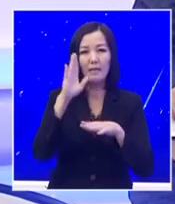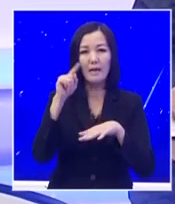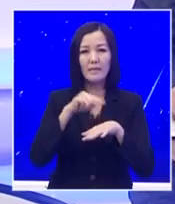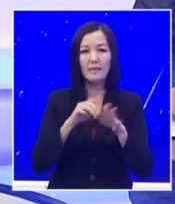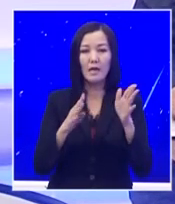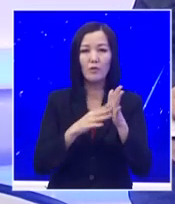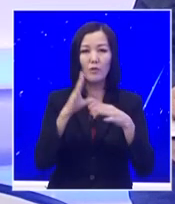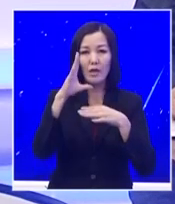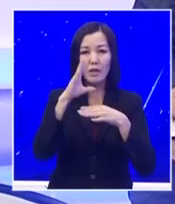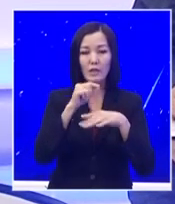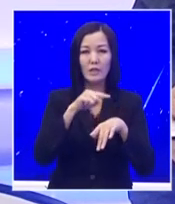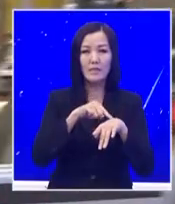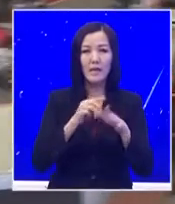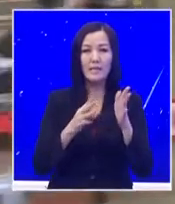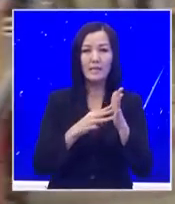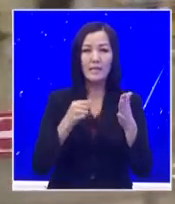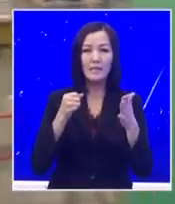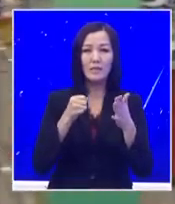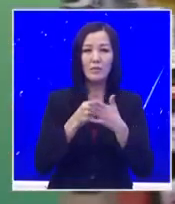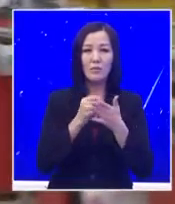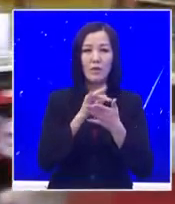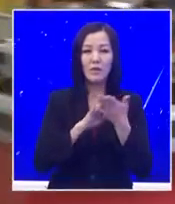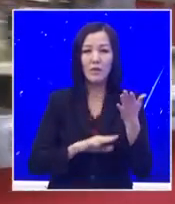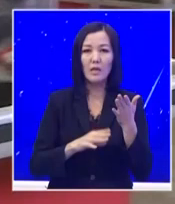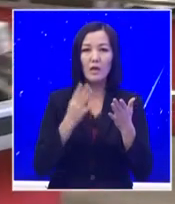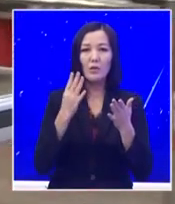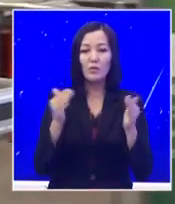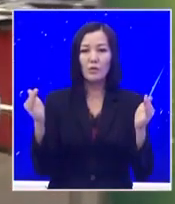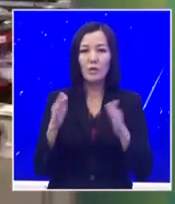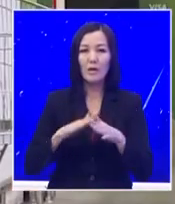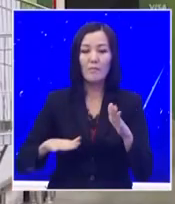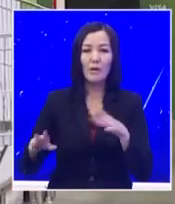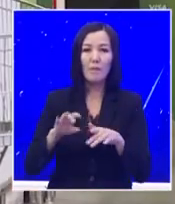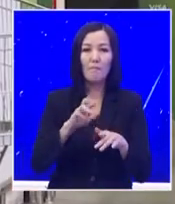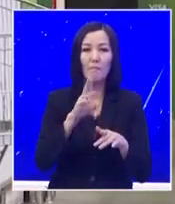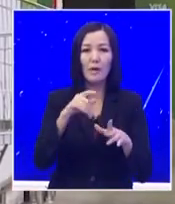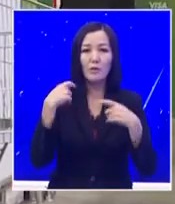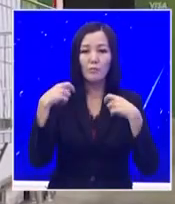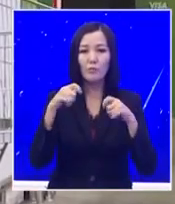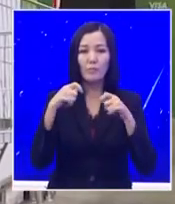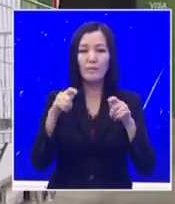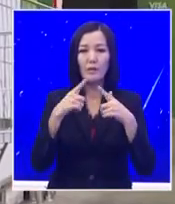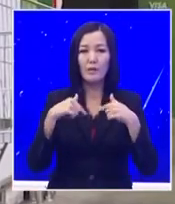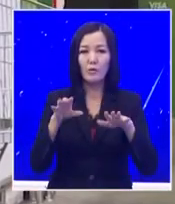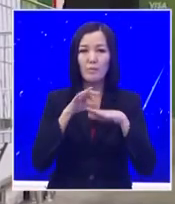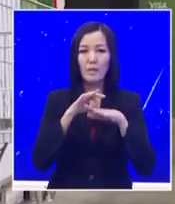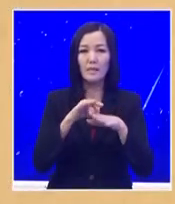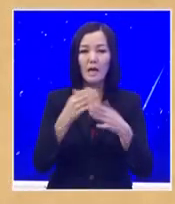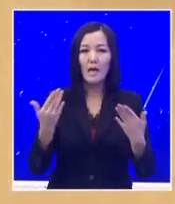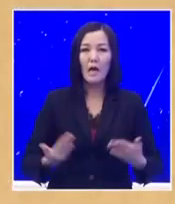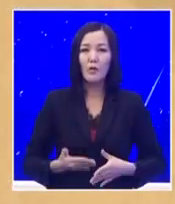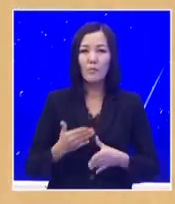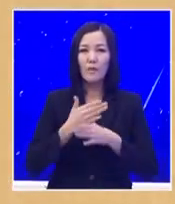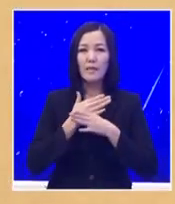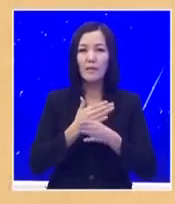9-дан кешкі 20:00-ге дейін жалғасты. Шара 4-ші ықшам ауданындағы Магнум супермаркетінде ұйымдастырылды. Аталған мемлекеттік